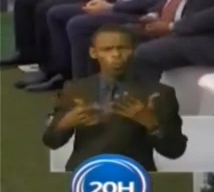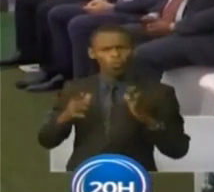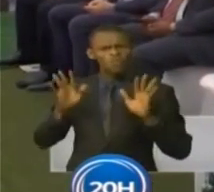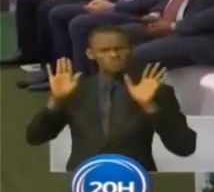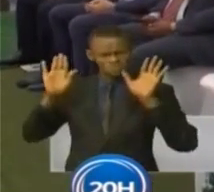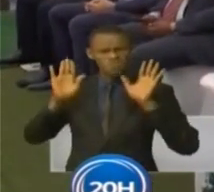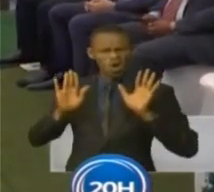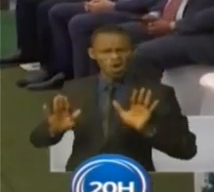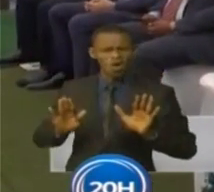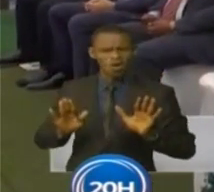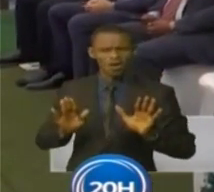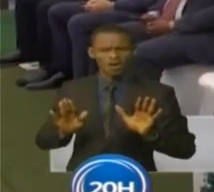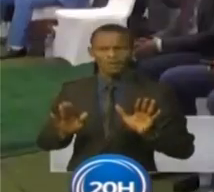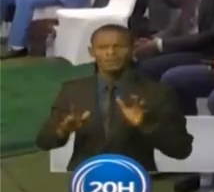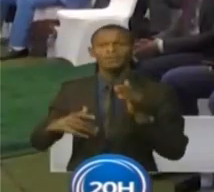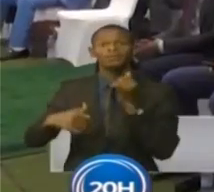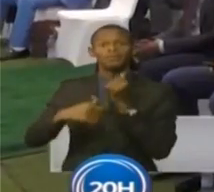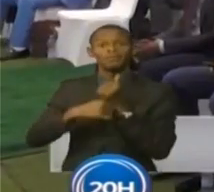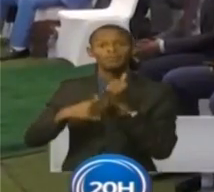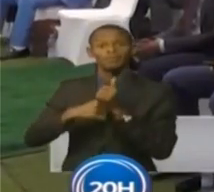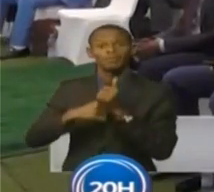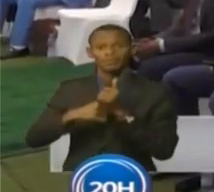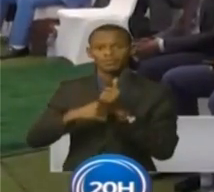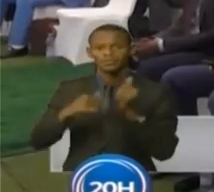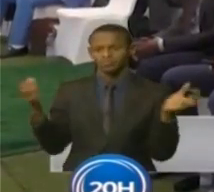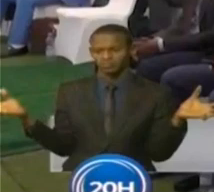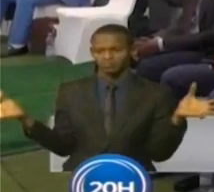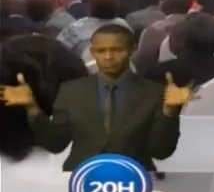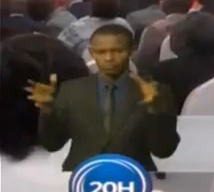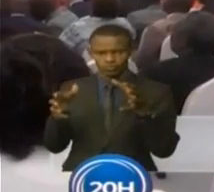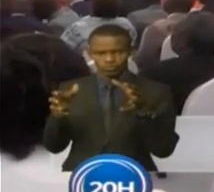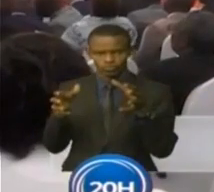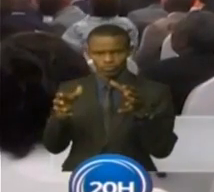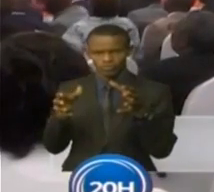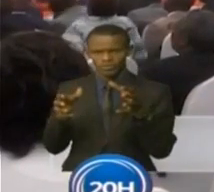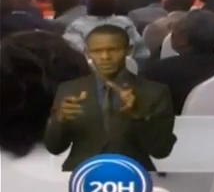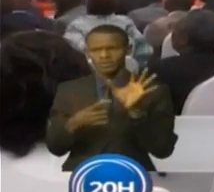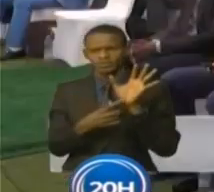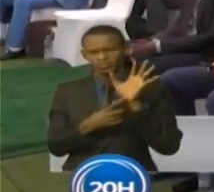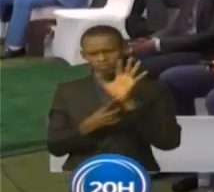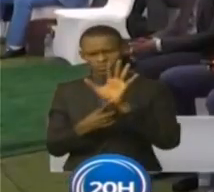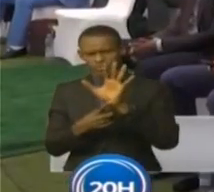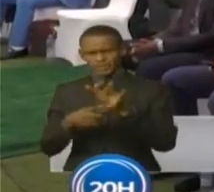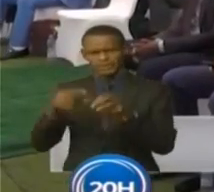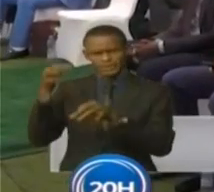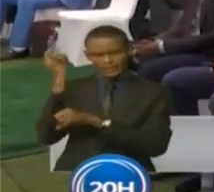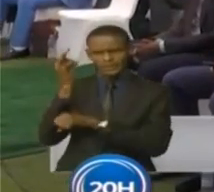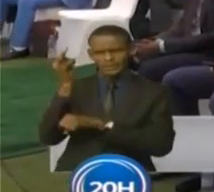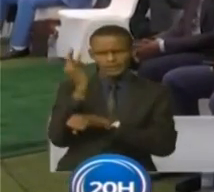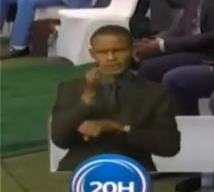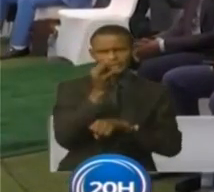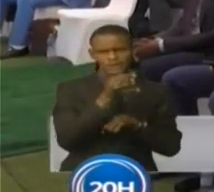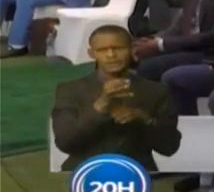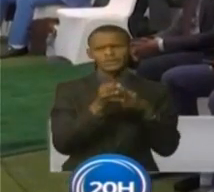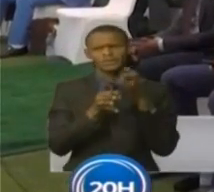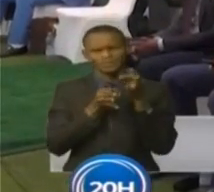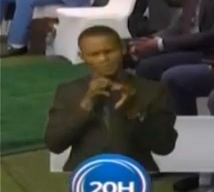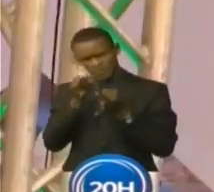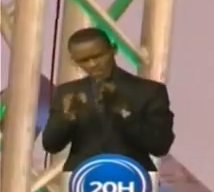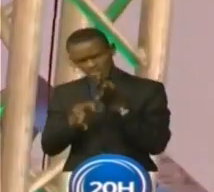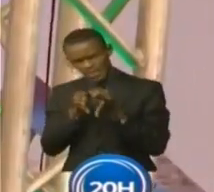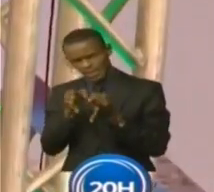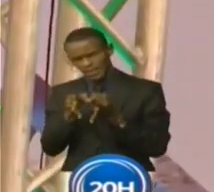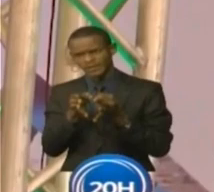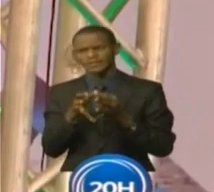lundi 10 octobre 2023 à Colosie dans la province du Lualaba. Ces assises ont connu la présence de la délégation du Centre